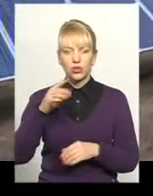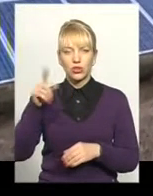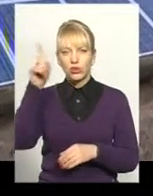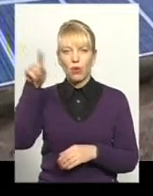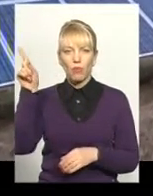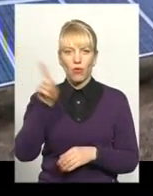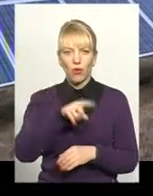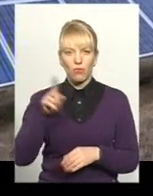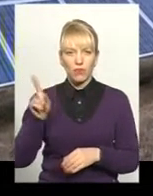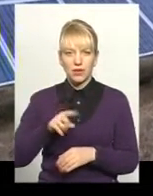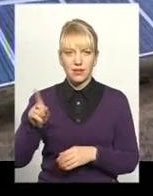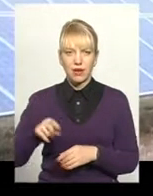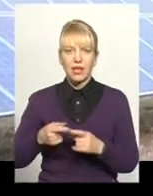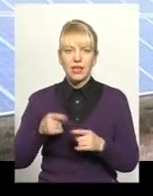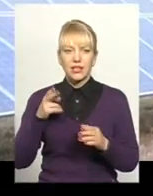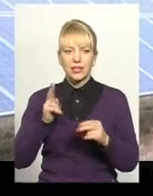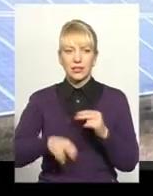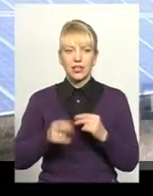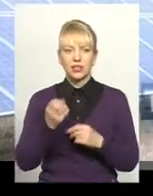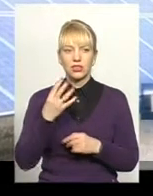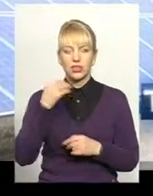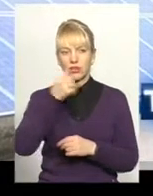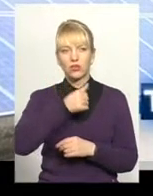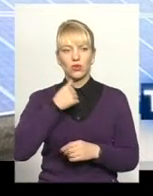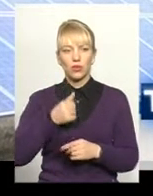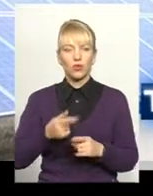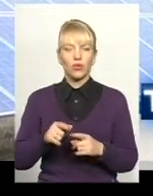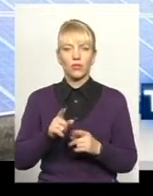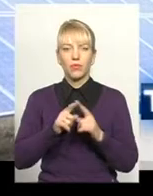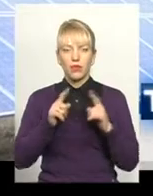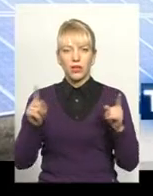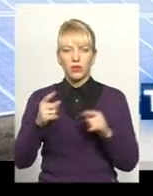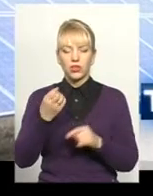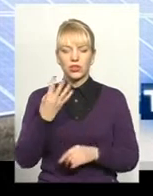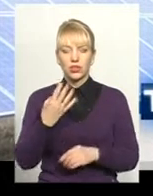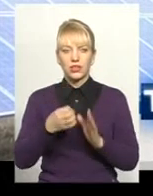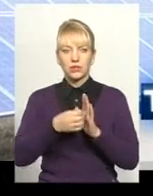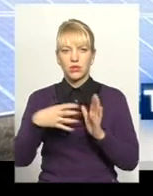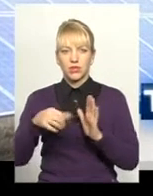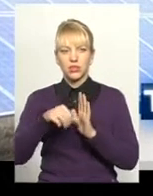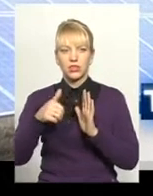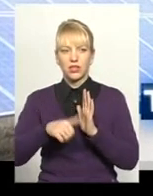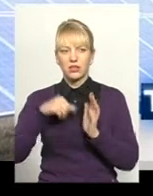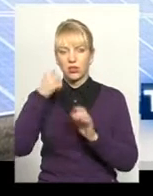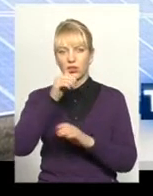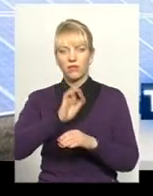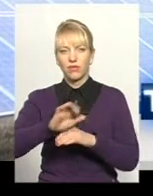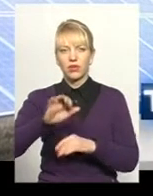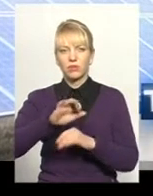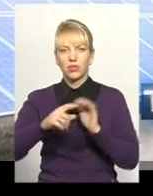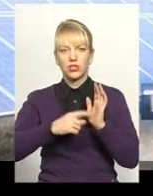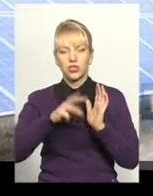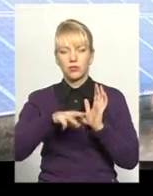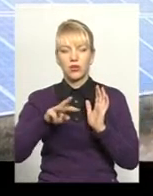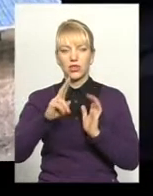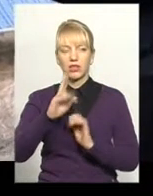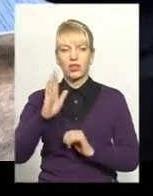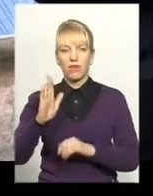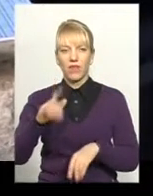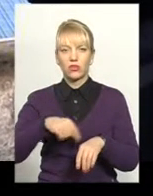кінця 2013-го. За період 2014-2015-2016 років виробили близько 6 мільйонів